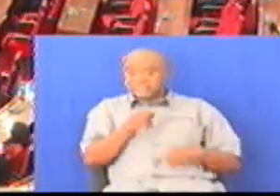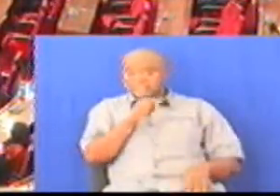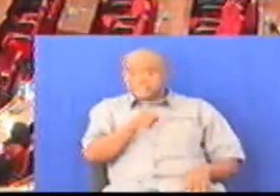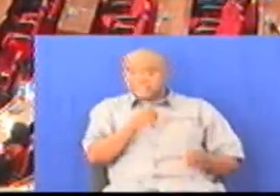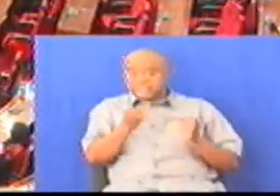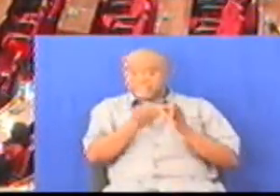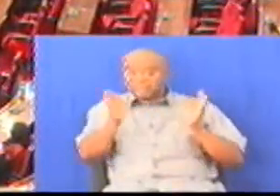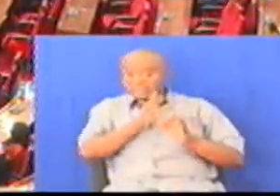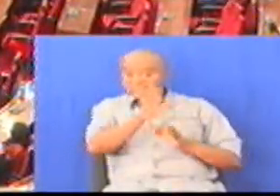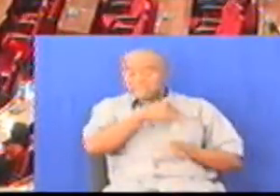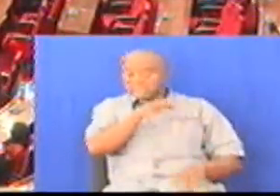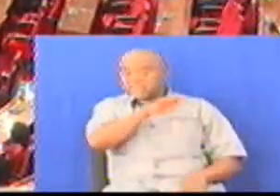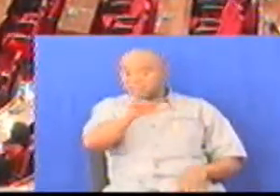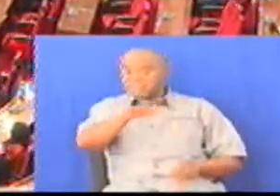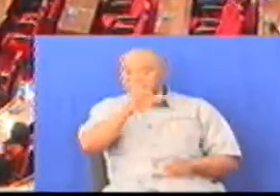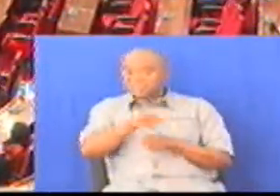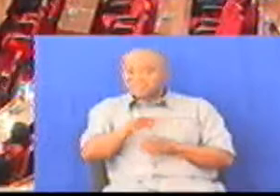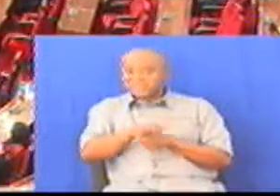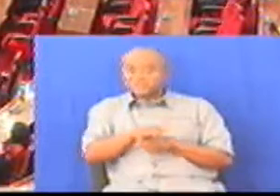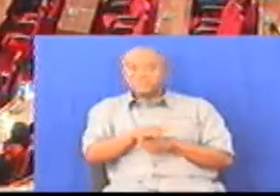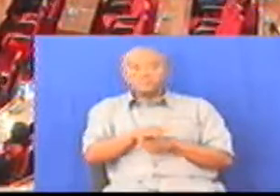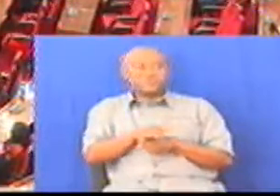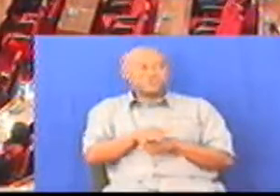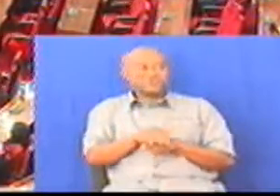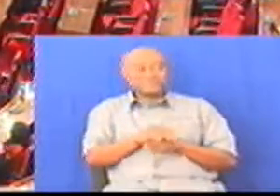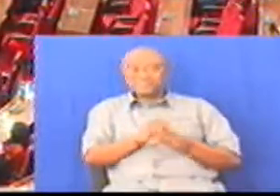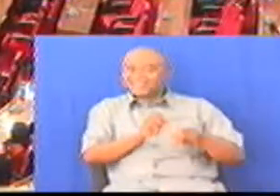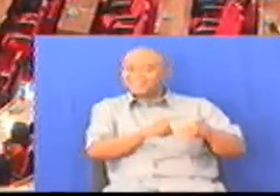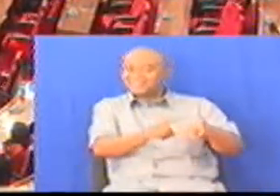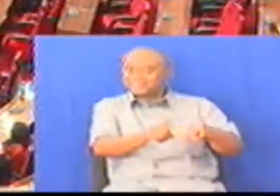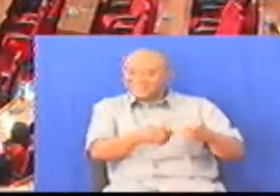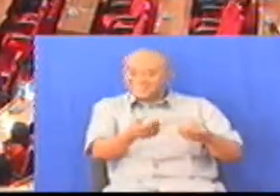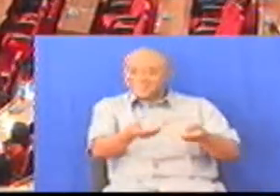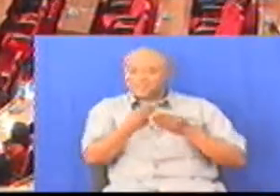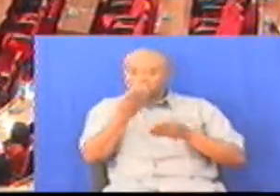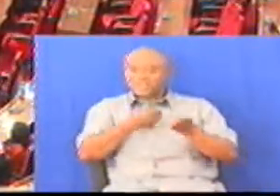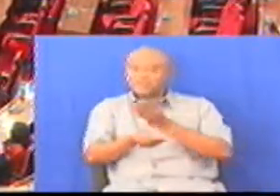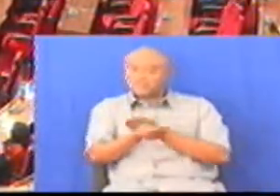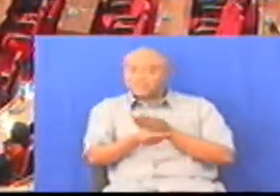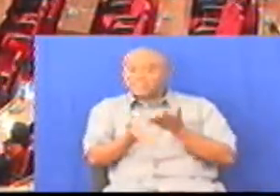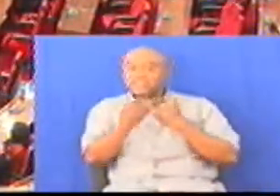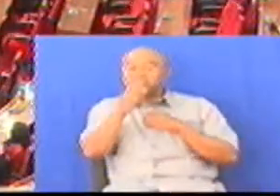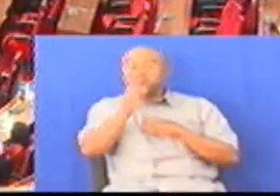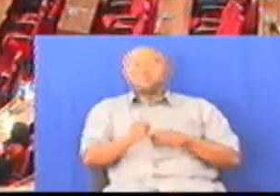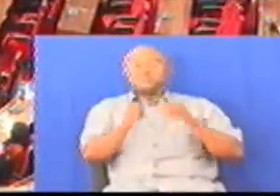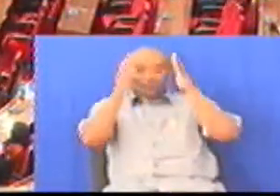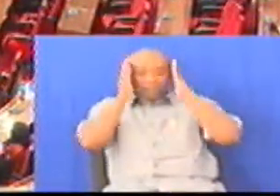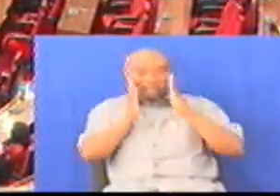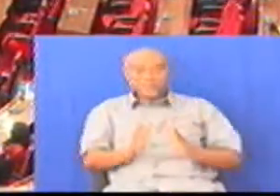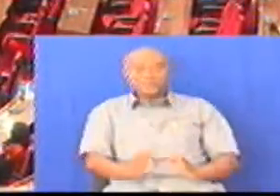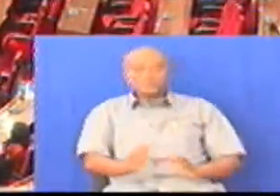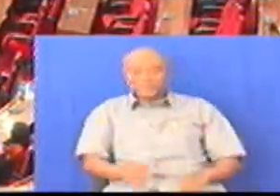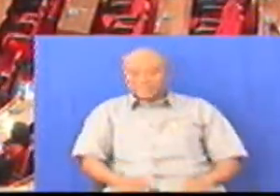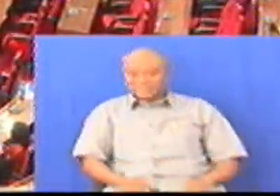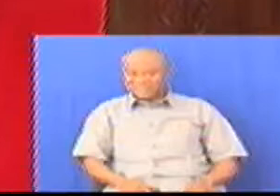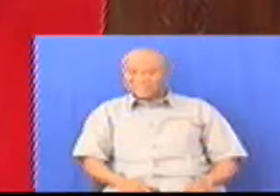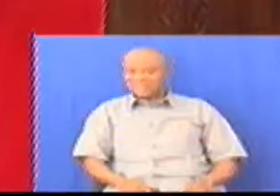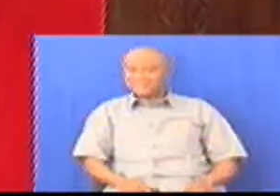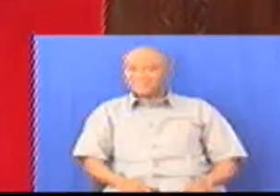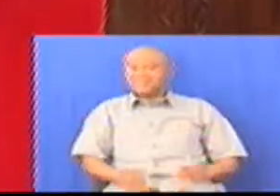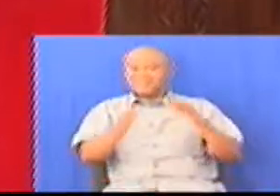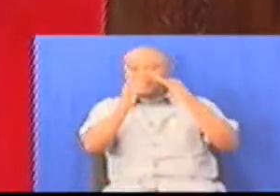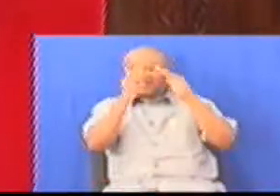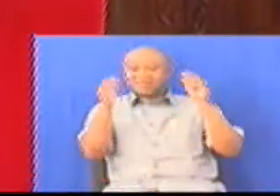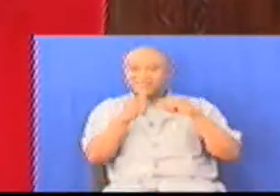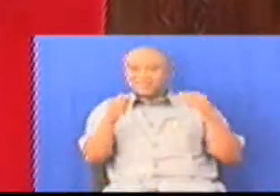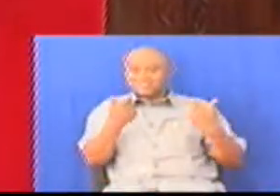nafasi yake na mazingira mengi na makubwa ushawishi ya kupokea rushwa, hivyo inahitaji mtu mwadilifu. Kambi rasmi ya upinzani bungeni inasisitiza